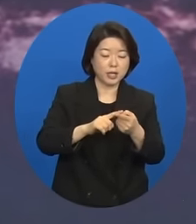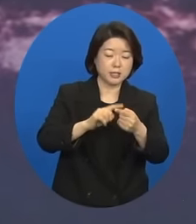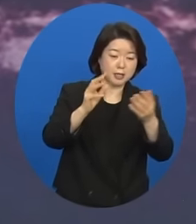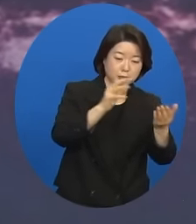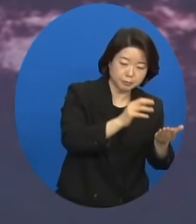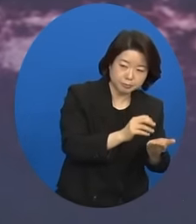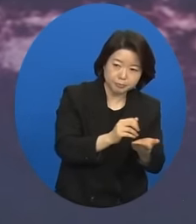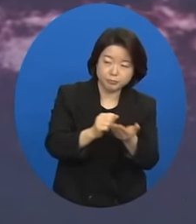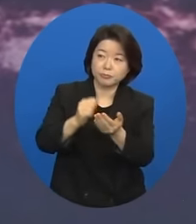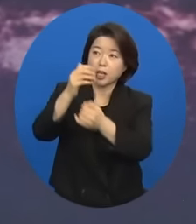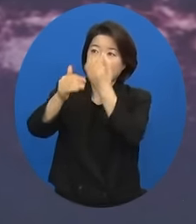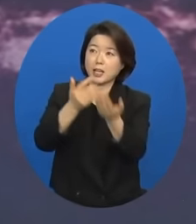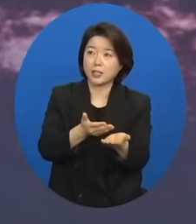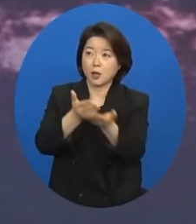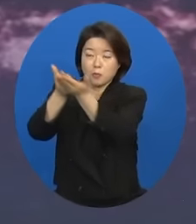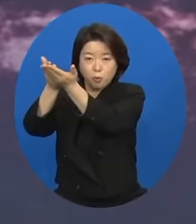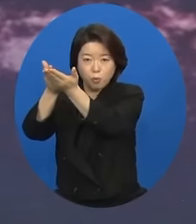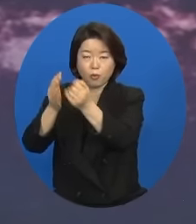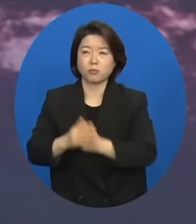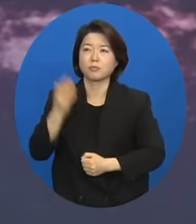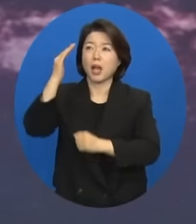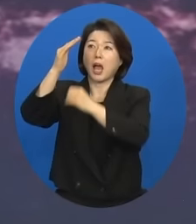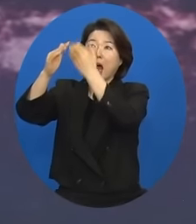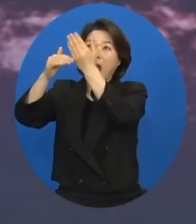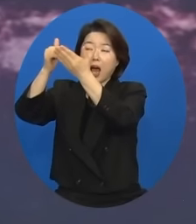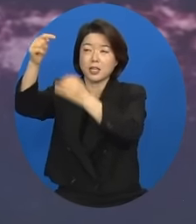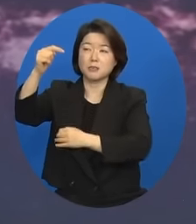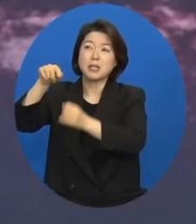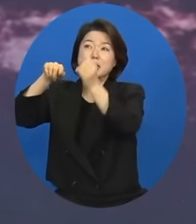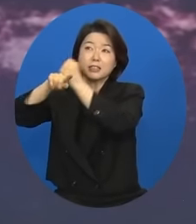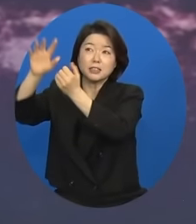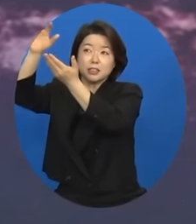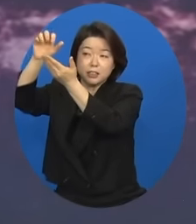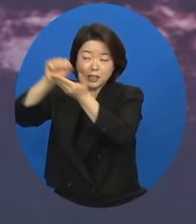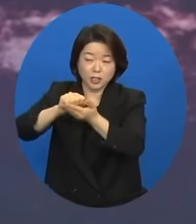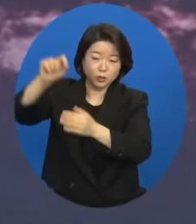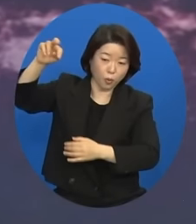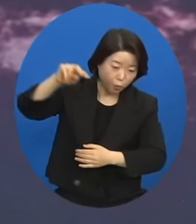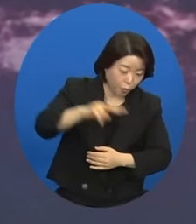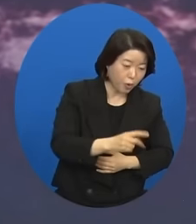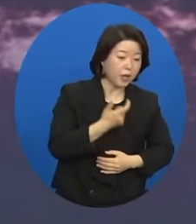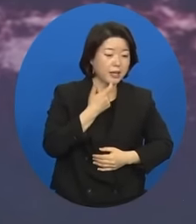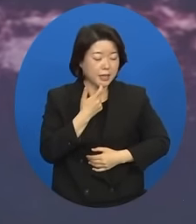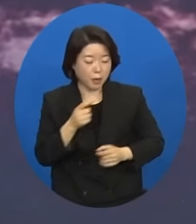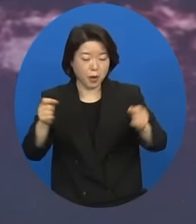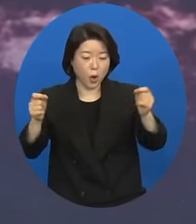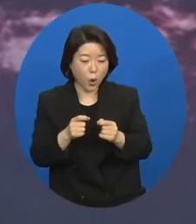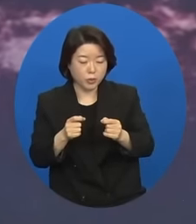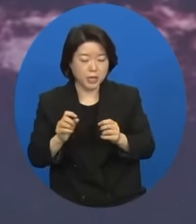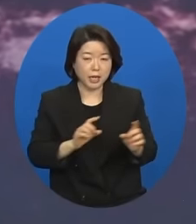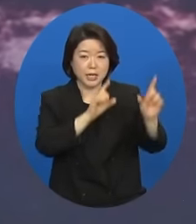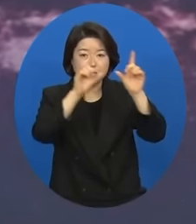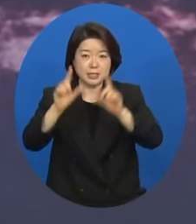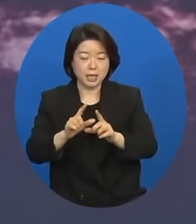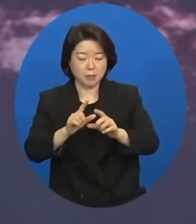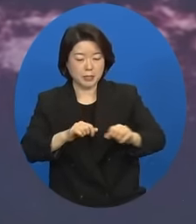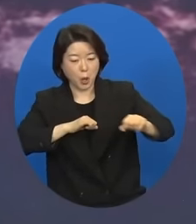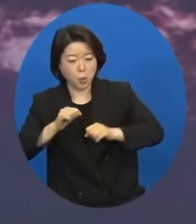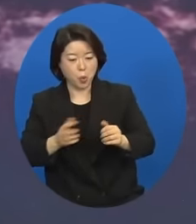나아가고 또한 하늘에서 하나님의 뜻을 가지고 또한 내려와서 야곱의 곁에서 삶에서